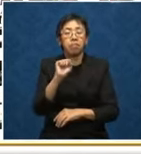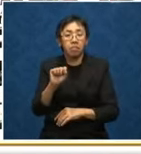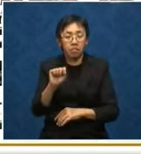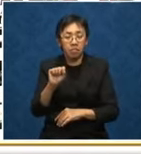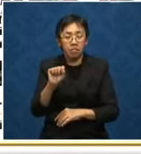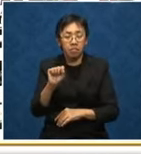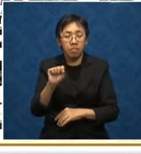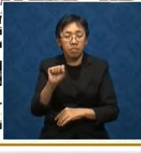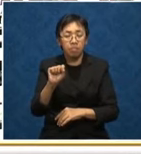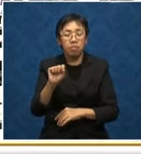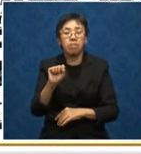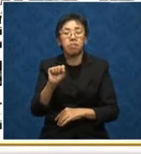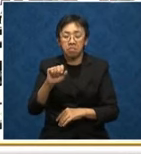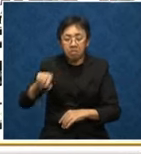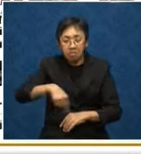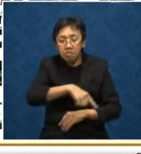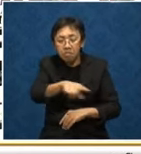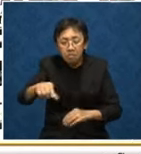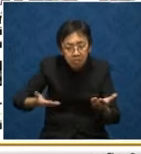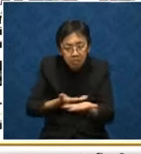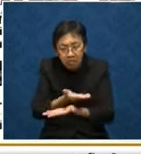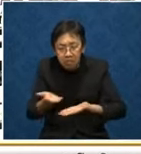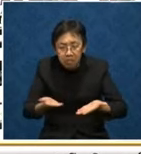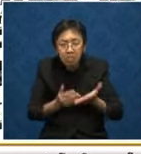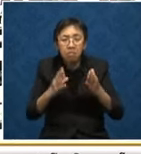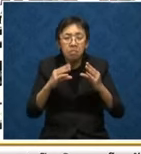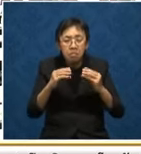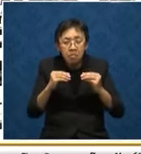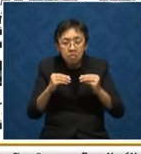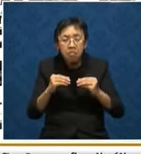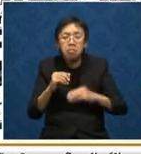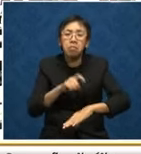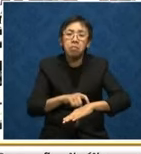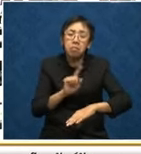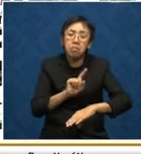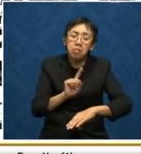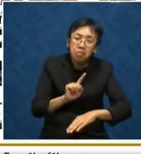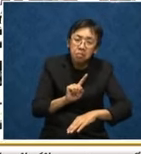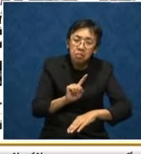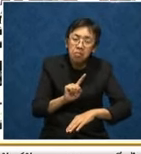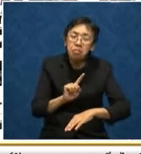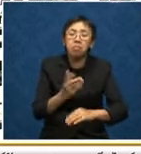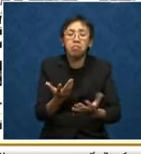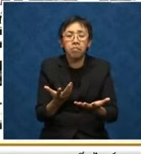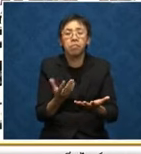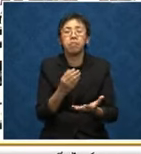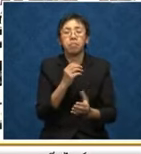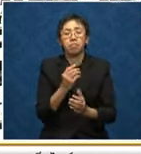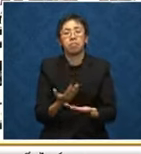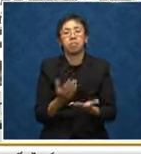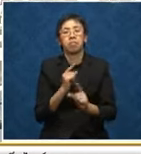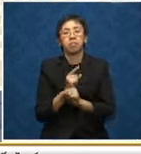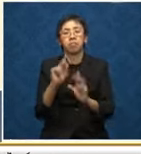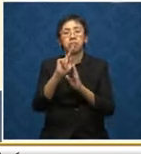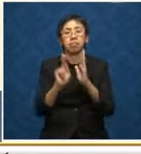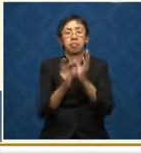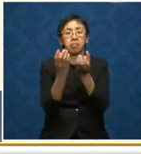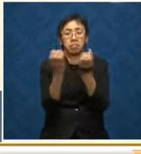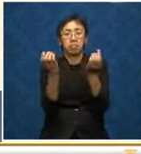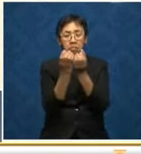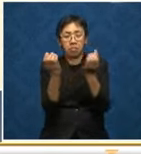รนั้นเป็นผู้กำหนดเวลาการประชุมให้กำหนดตามรัฐธรรมนูญซึ่งกำหนดไว้ว่